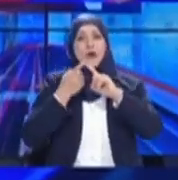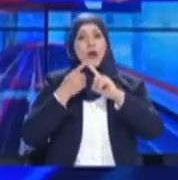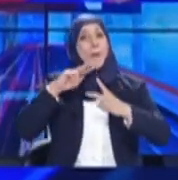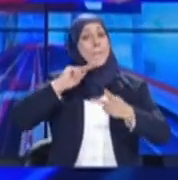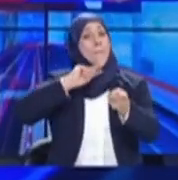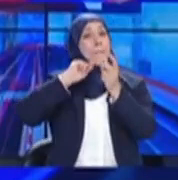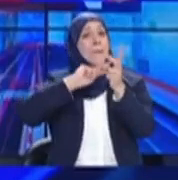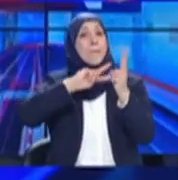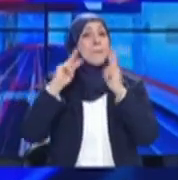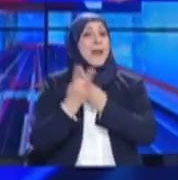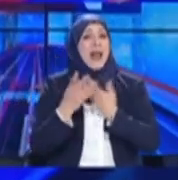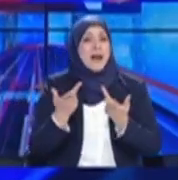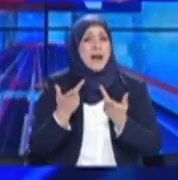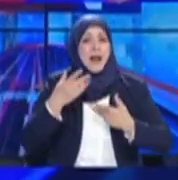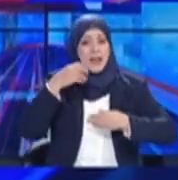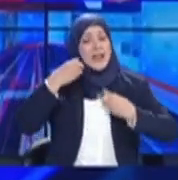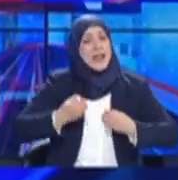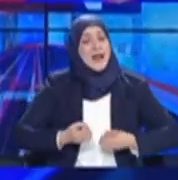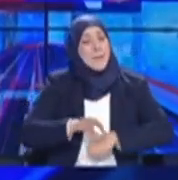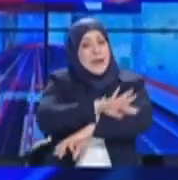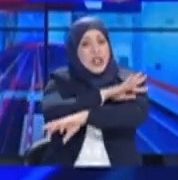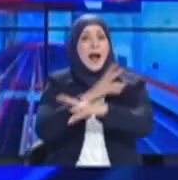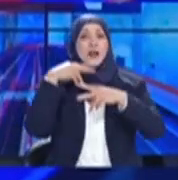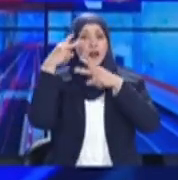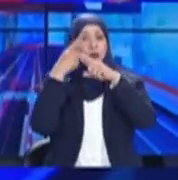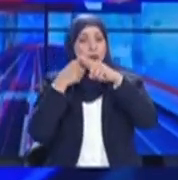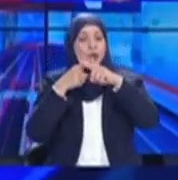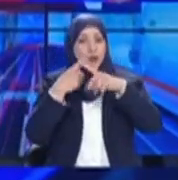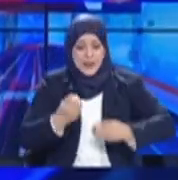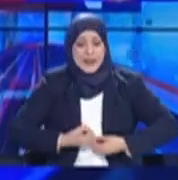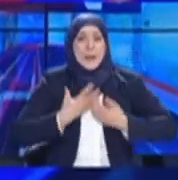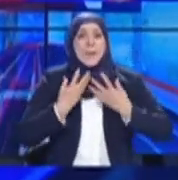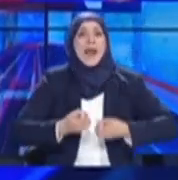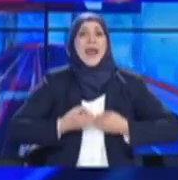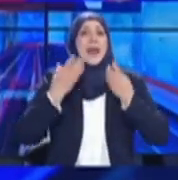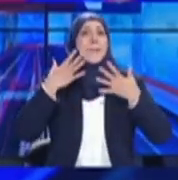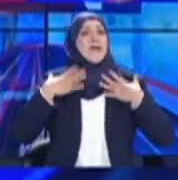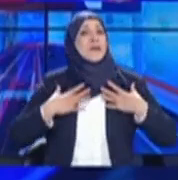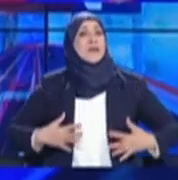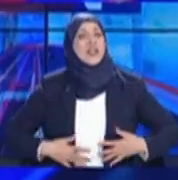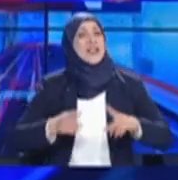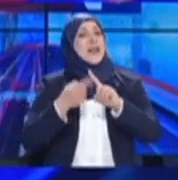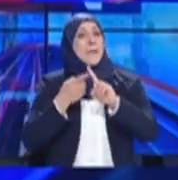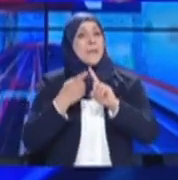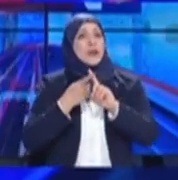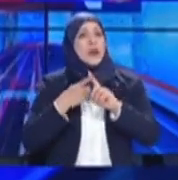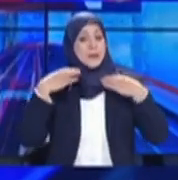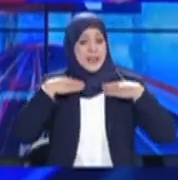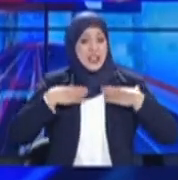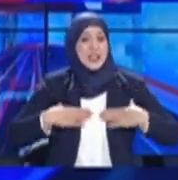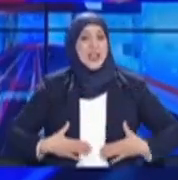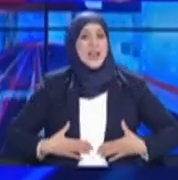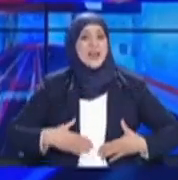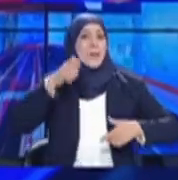هيل انه الصوت هو الطاقه العناصريه الى مطار في الجسد هذا الجسد في حاجه